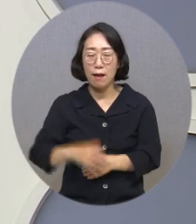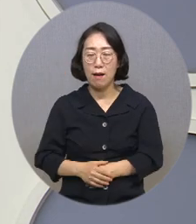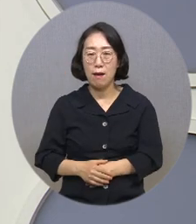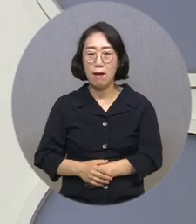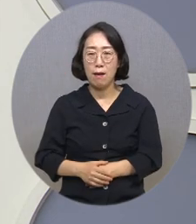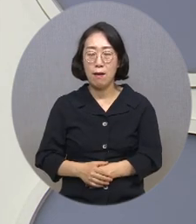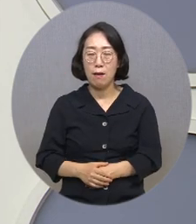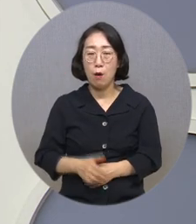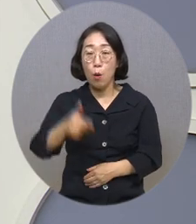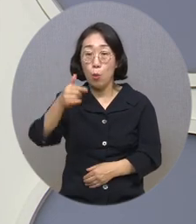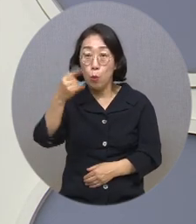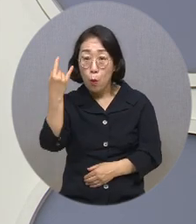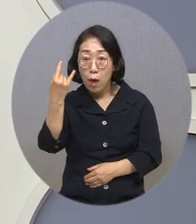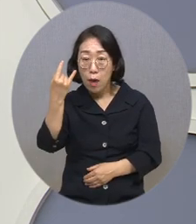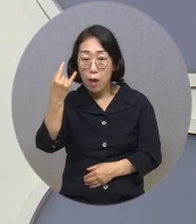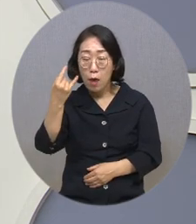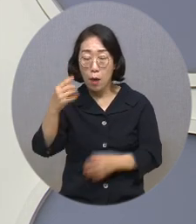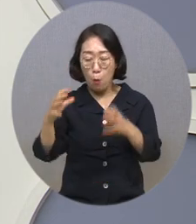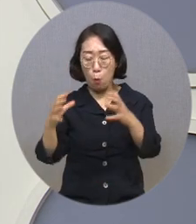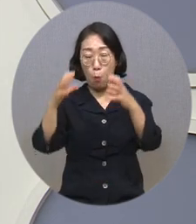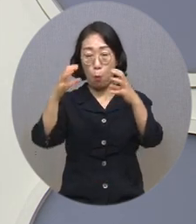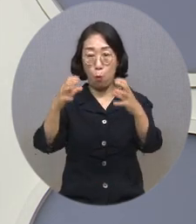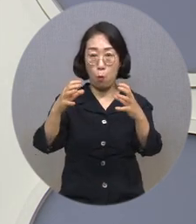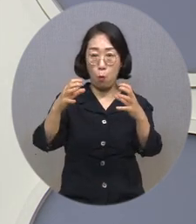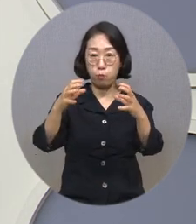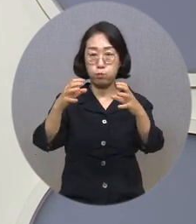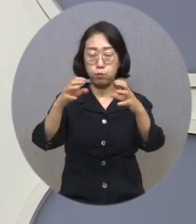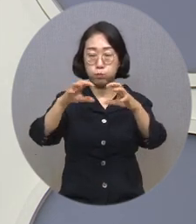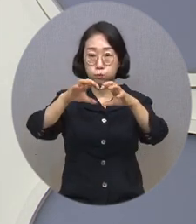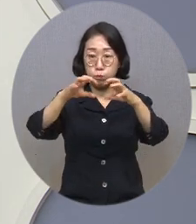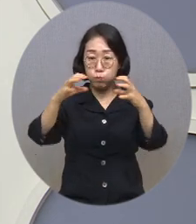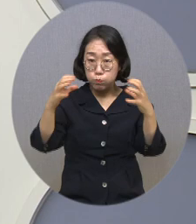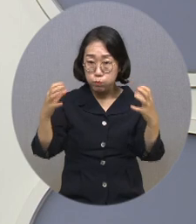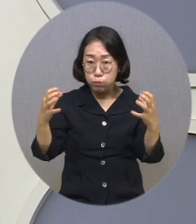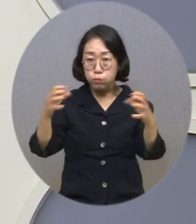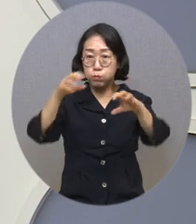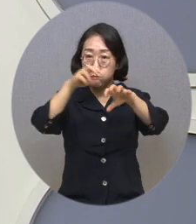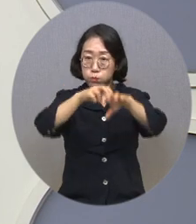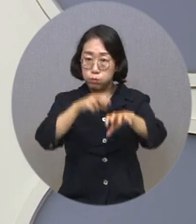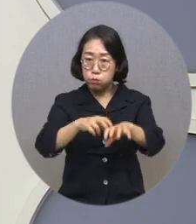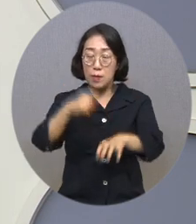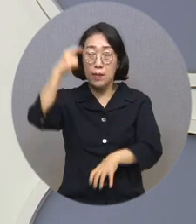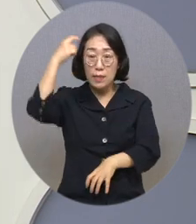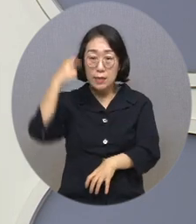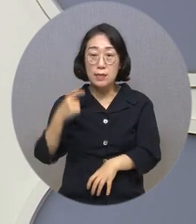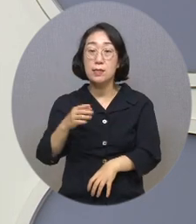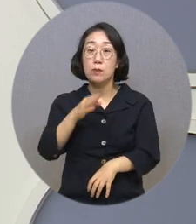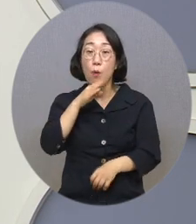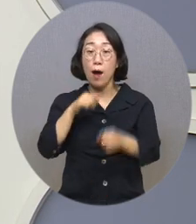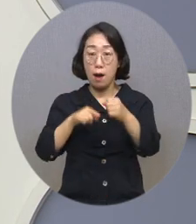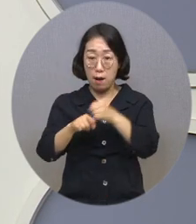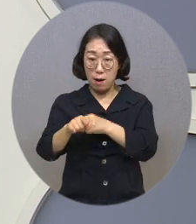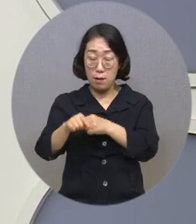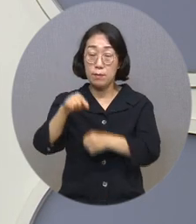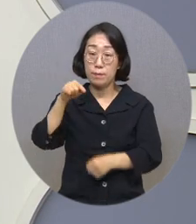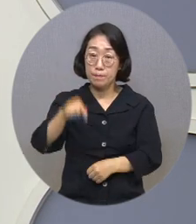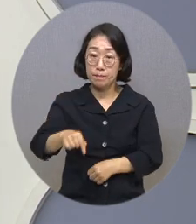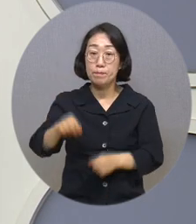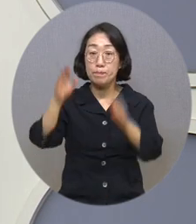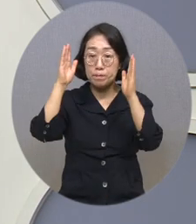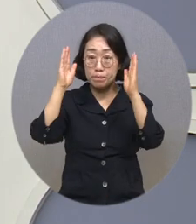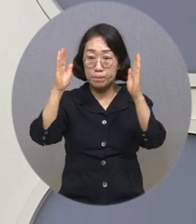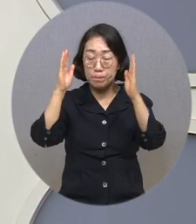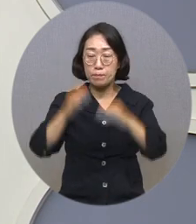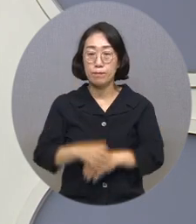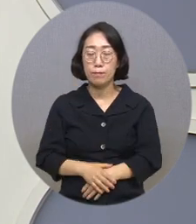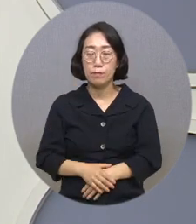왜냐하면 이제 뇌 구조가 밝혀지기 때문에요. 그걸 이제 인지 과학이라고 그러는데요. 자, 그렇다고 본다면